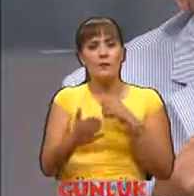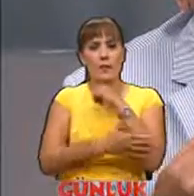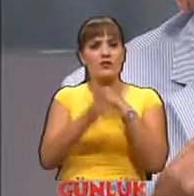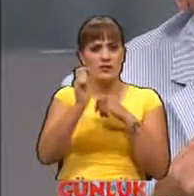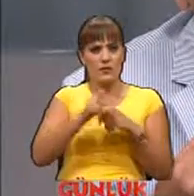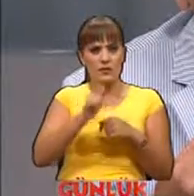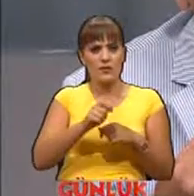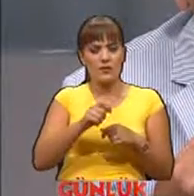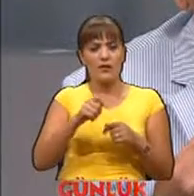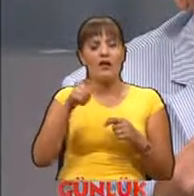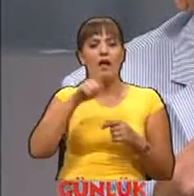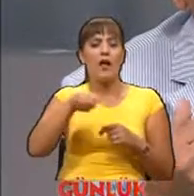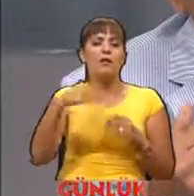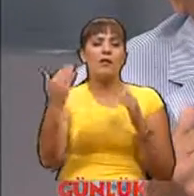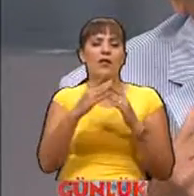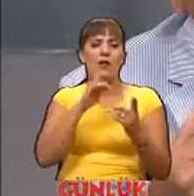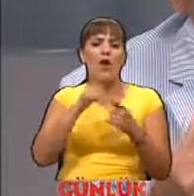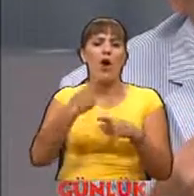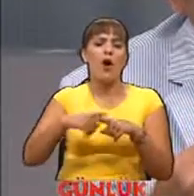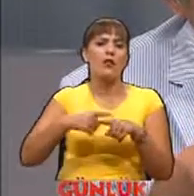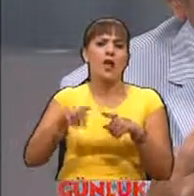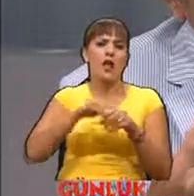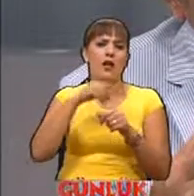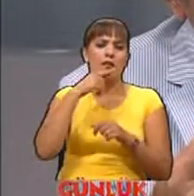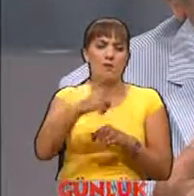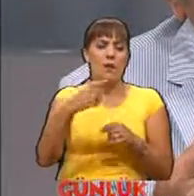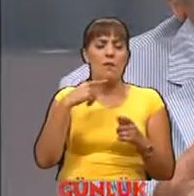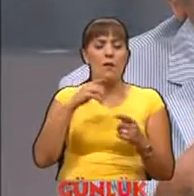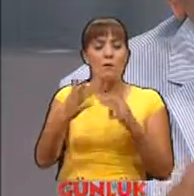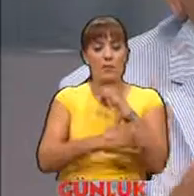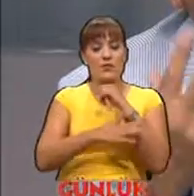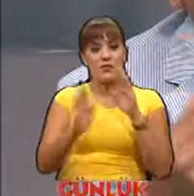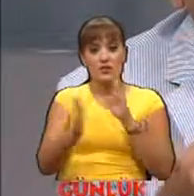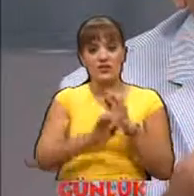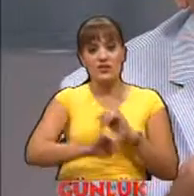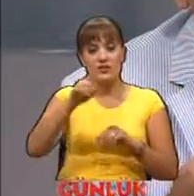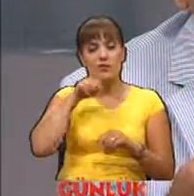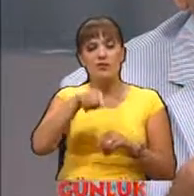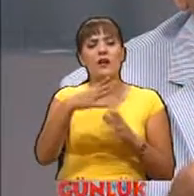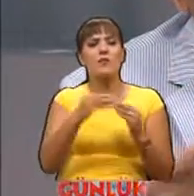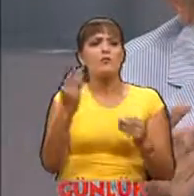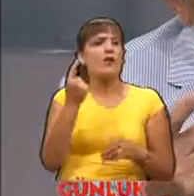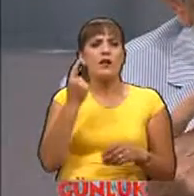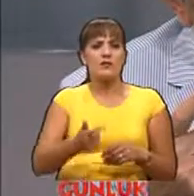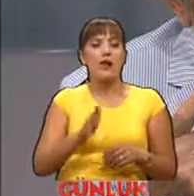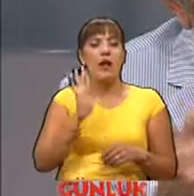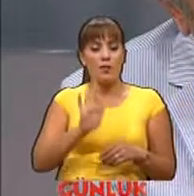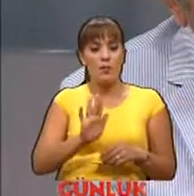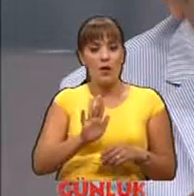Bağış yapılırsa tenkise tabi. O takdirde bağışa karşı itiraz halinde sizin kaybınız çok az.